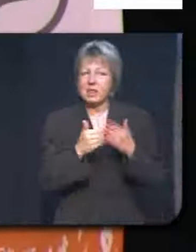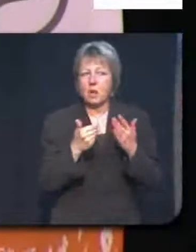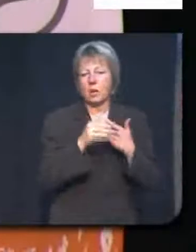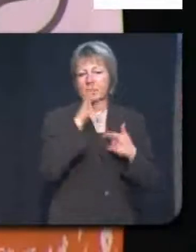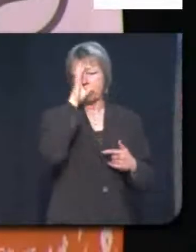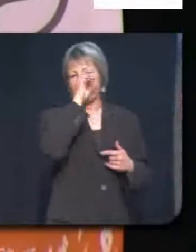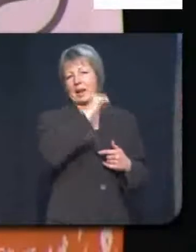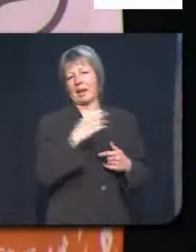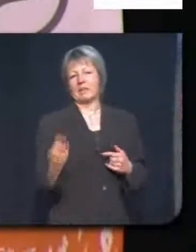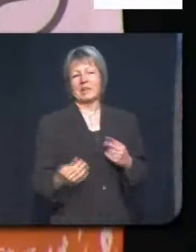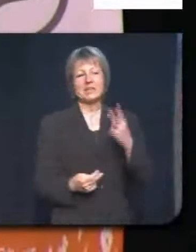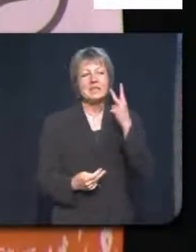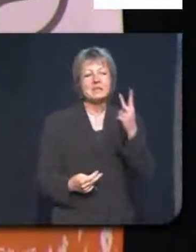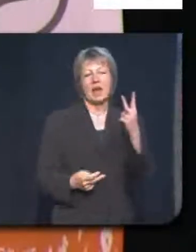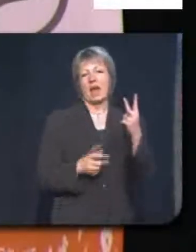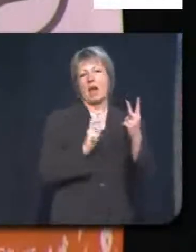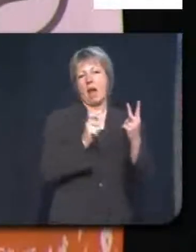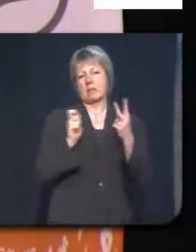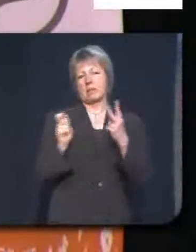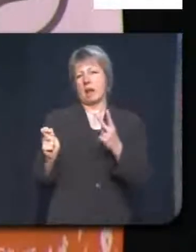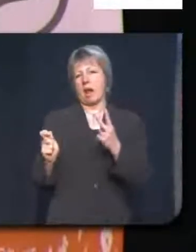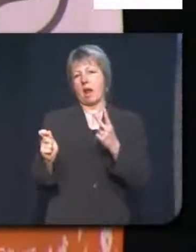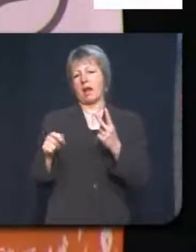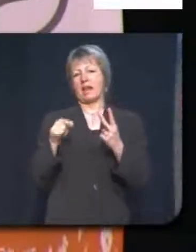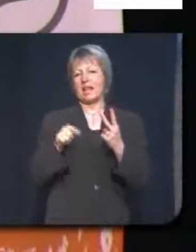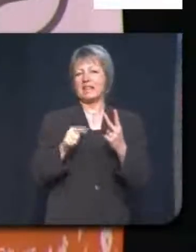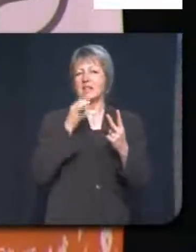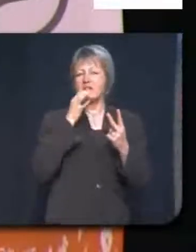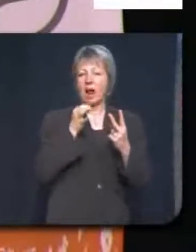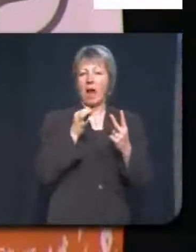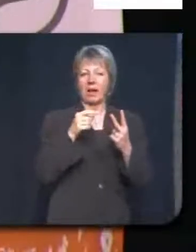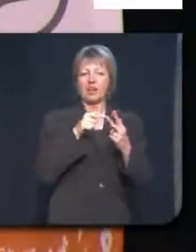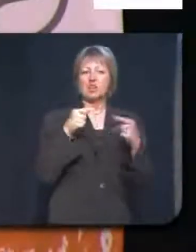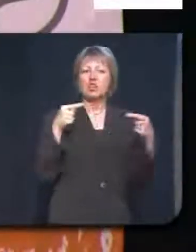beiden Anträge in die Endabstimmung kommt